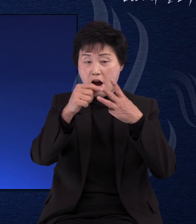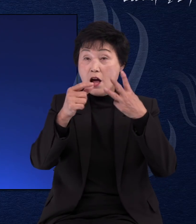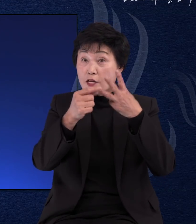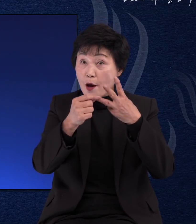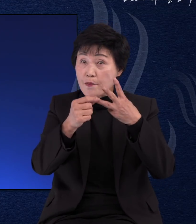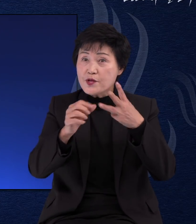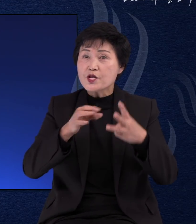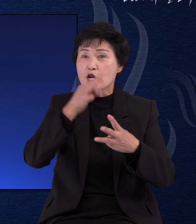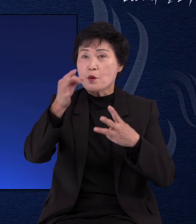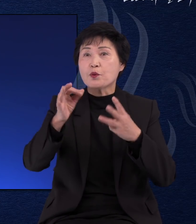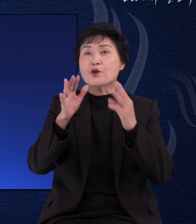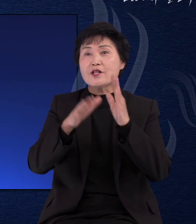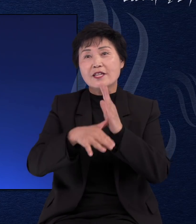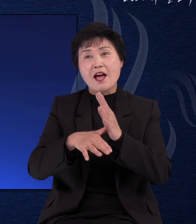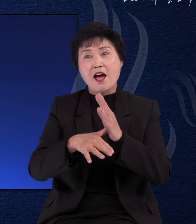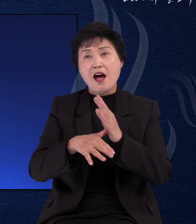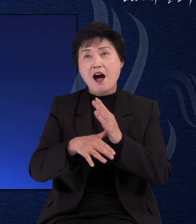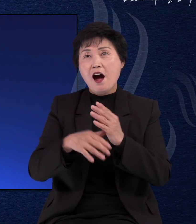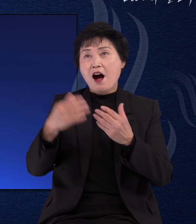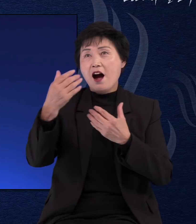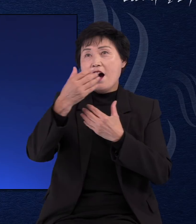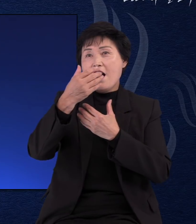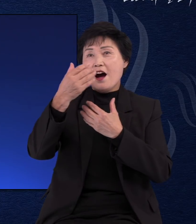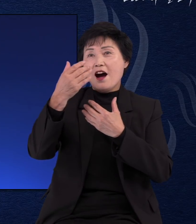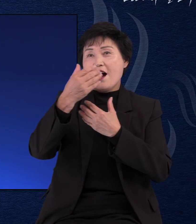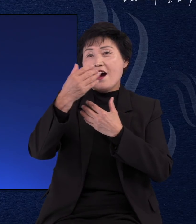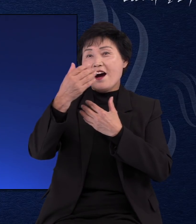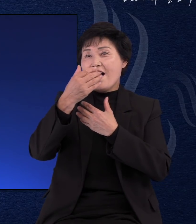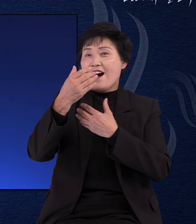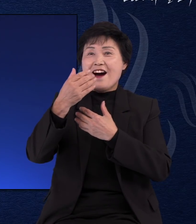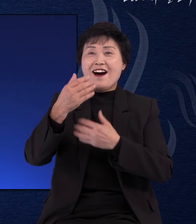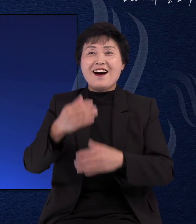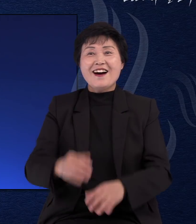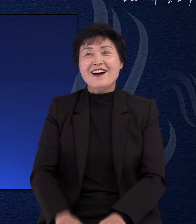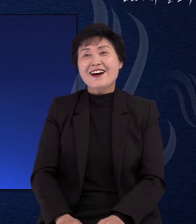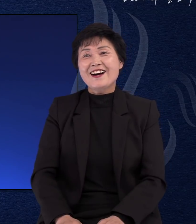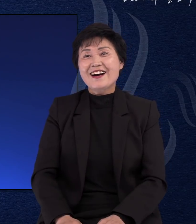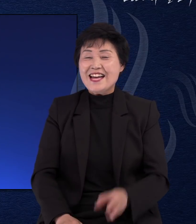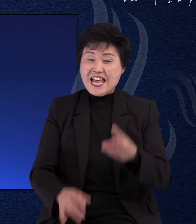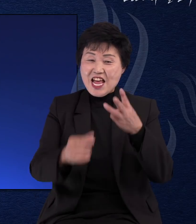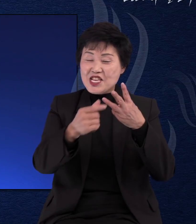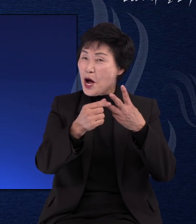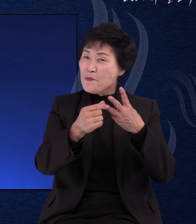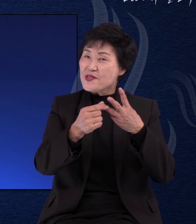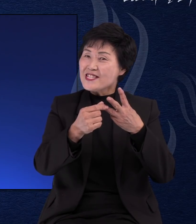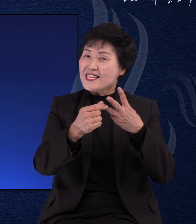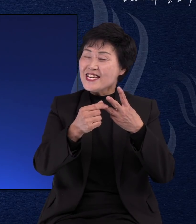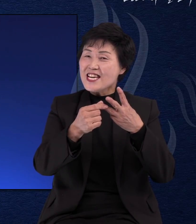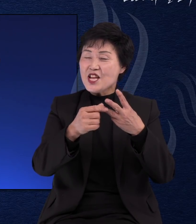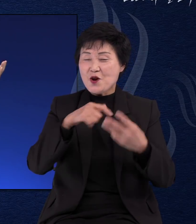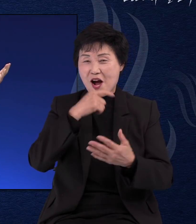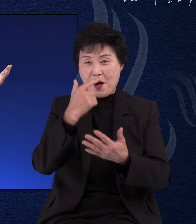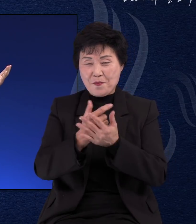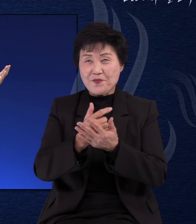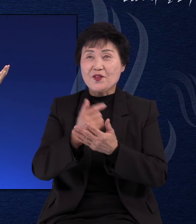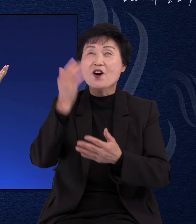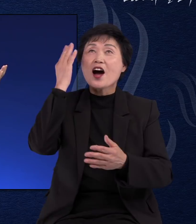되어버립니다. 3절이 얼마나 제가 시적 감수성이 있었던지 3절이 저를 사로잡았습니다. 하늘을